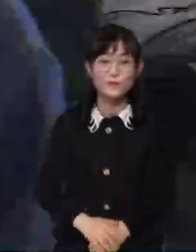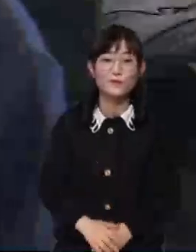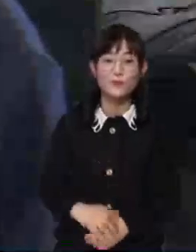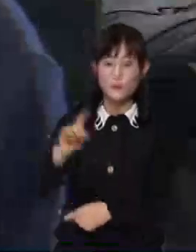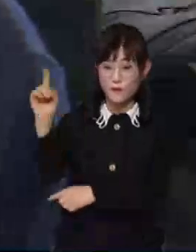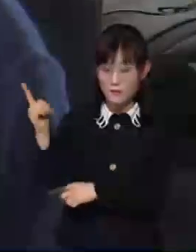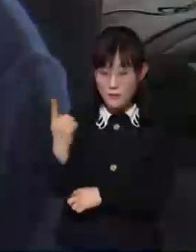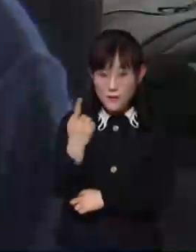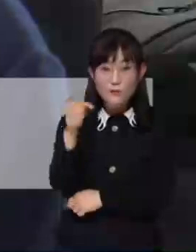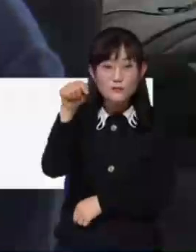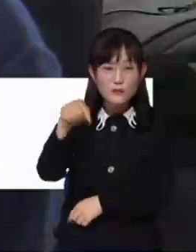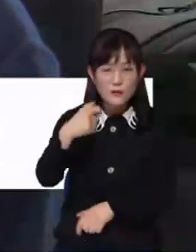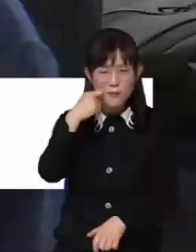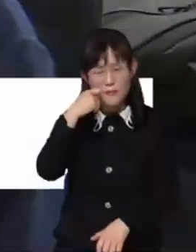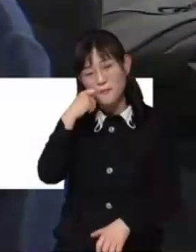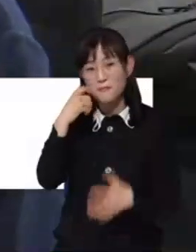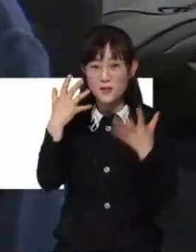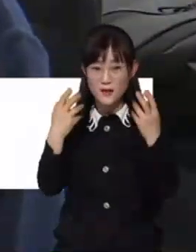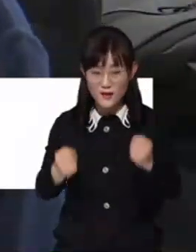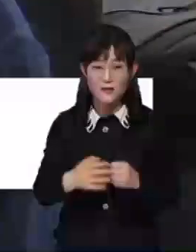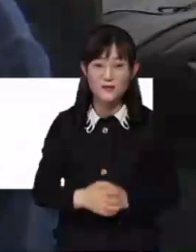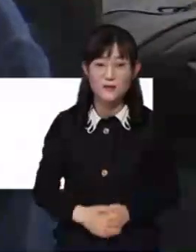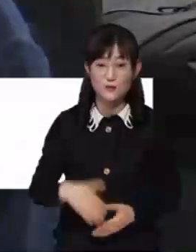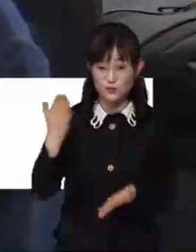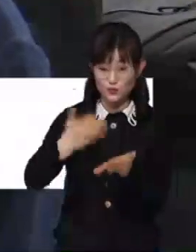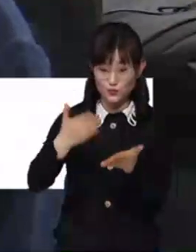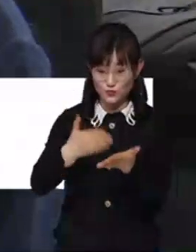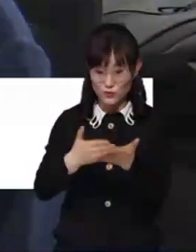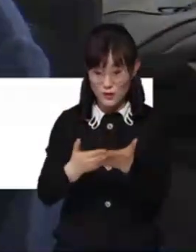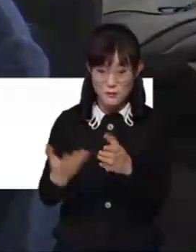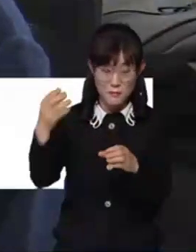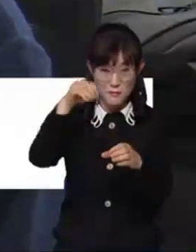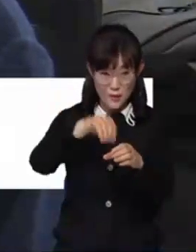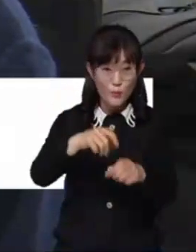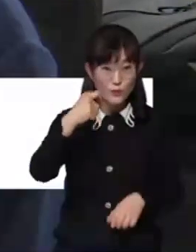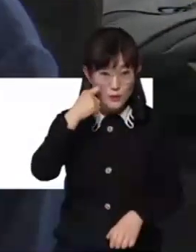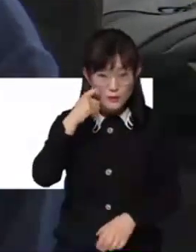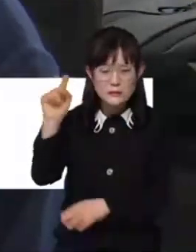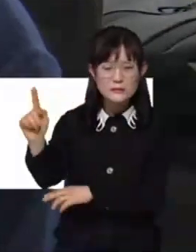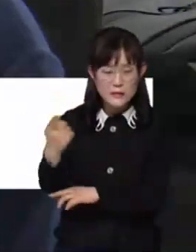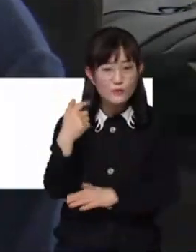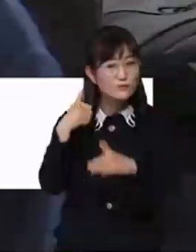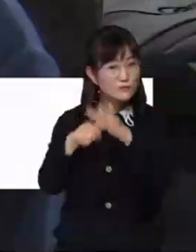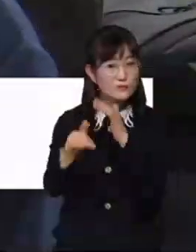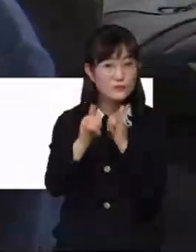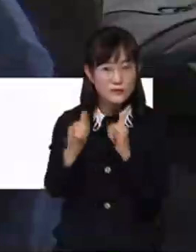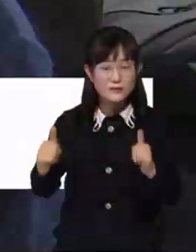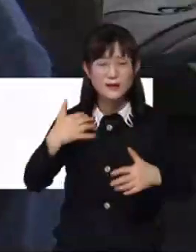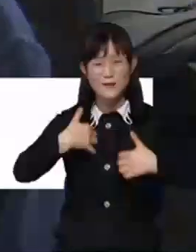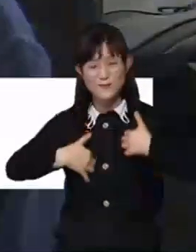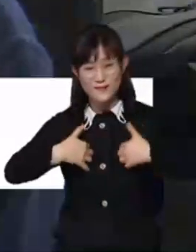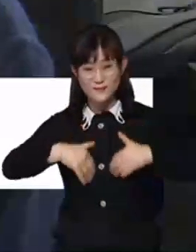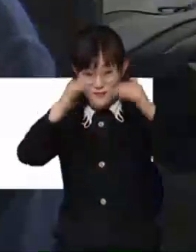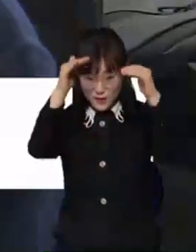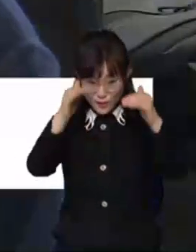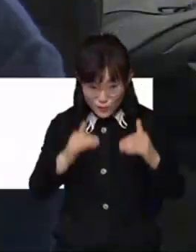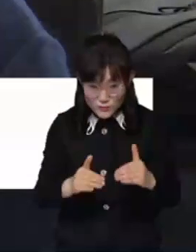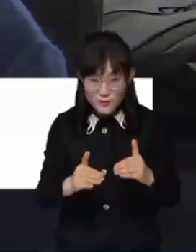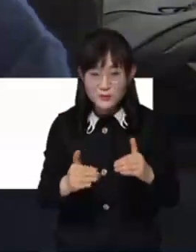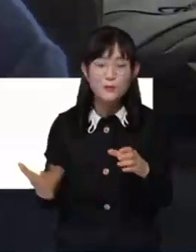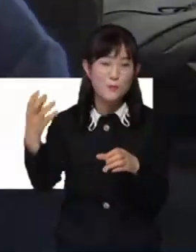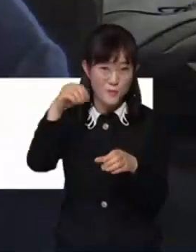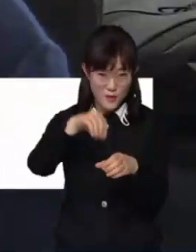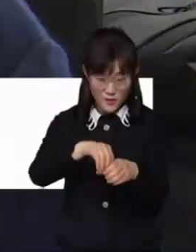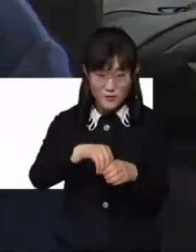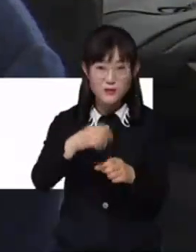야구가 지역에서 굉장히 인기가 많잖아요 그래서 이제 뉴스에 담을 수 없었던 야구 선수들의 뭐 재밌는 이야기라든지 그런 스토리들을